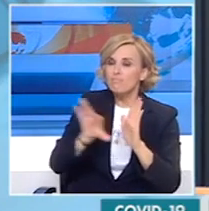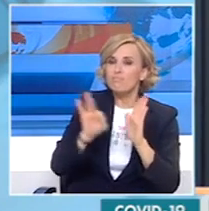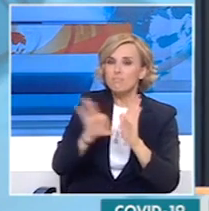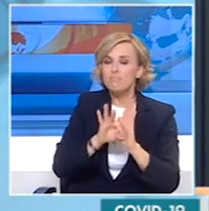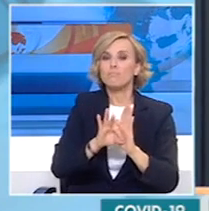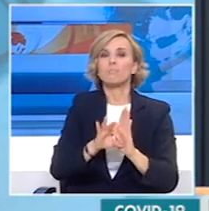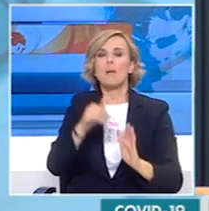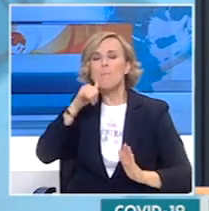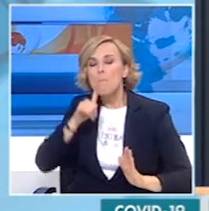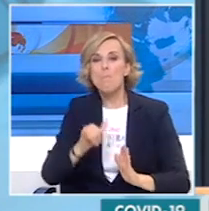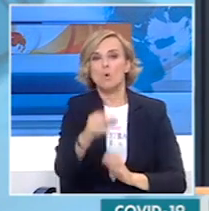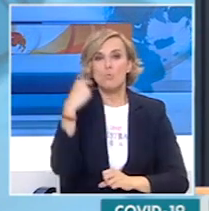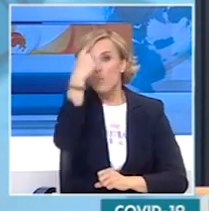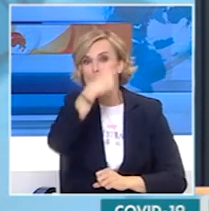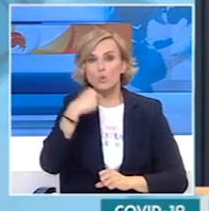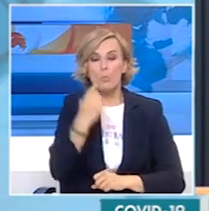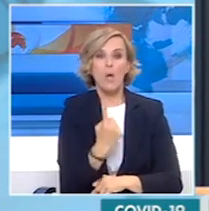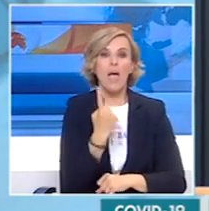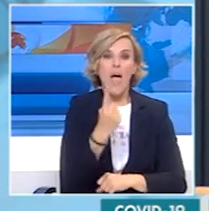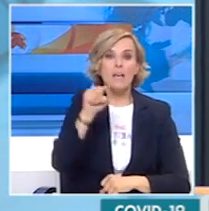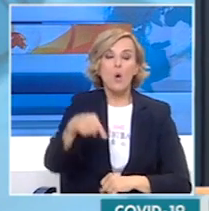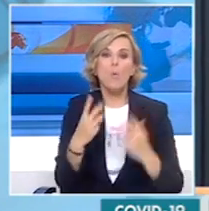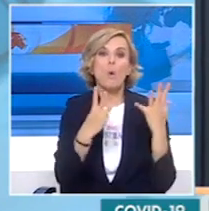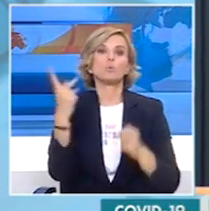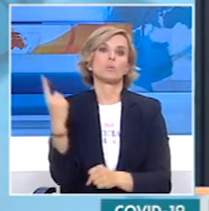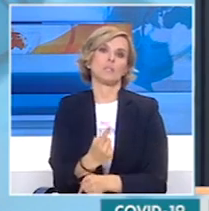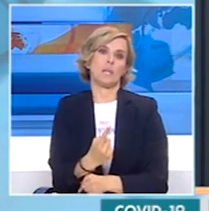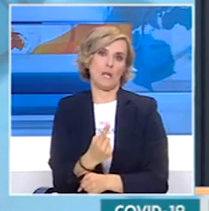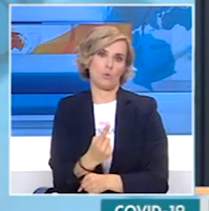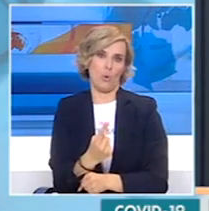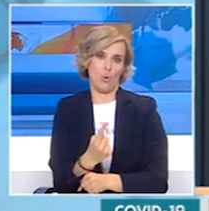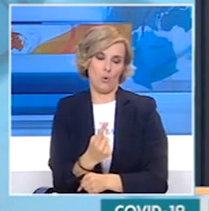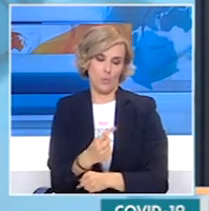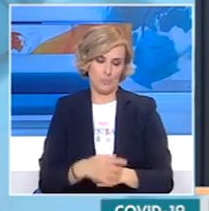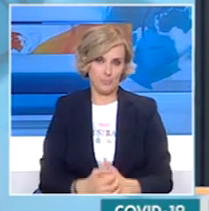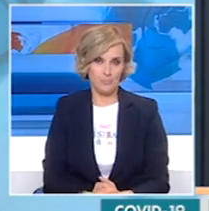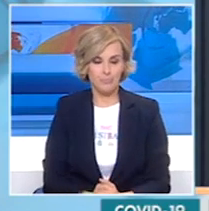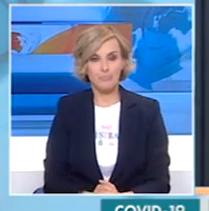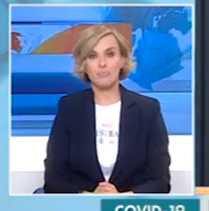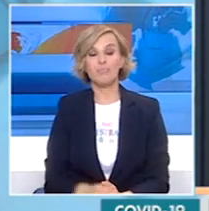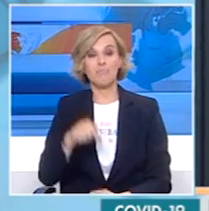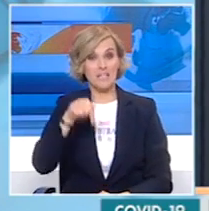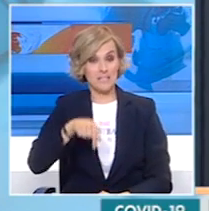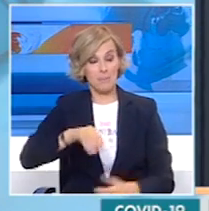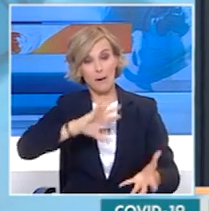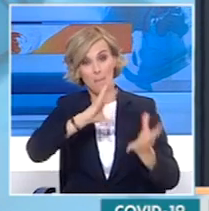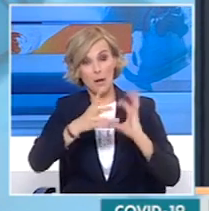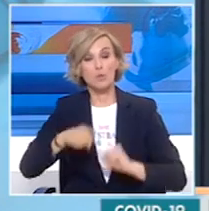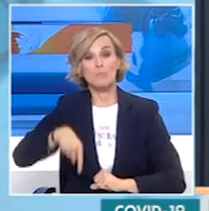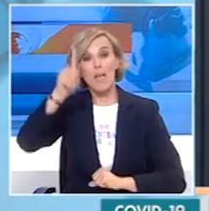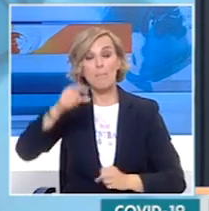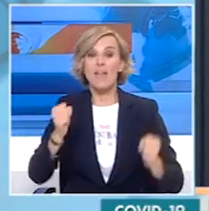8% ετησίως, το οποίο μάλιστα θα έχει και μικρό κόστος για την παγκόσμια υγεία. Η Παγκόσμια ημέρα υγείας,